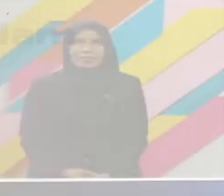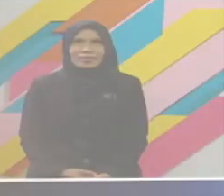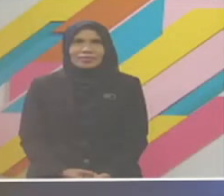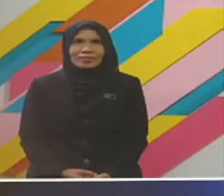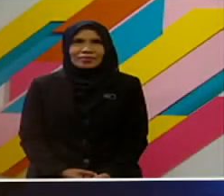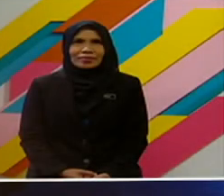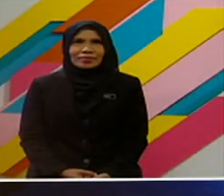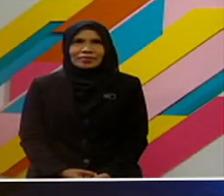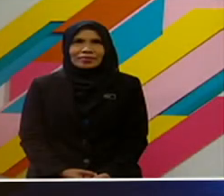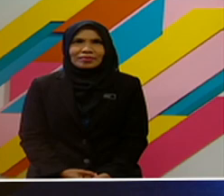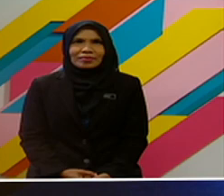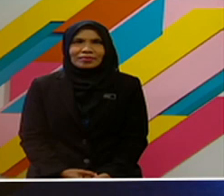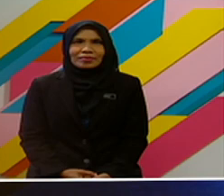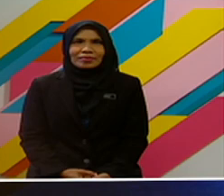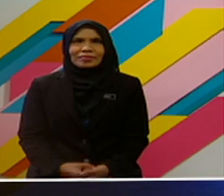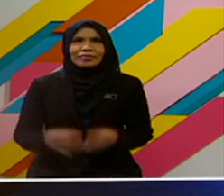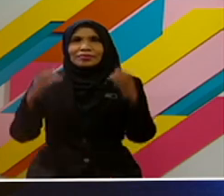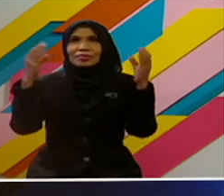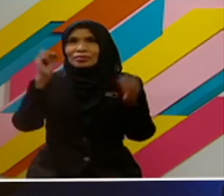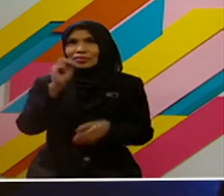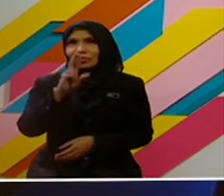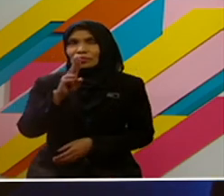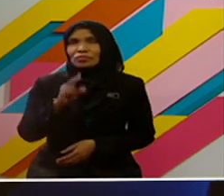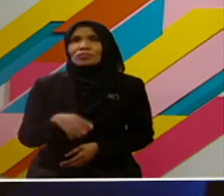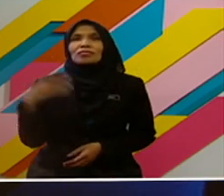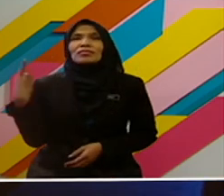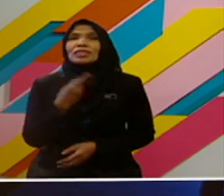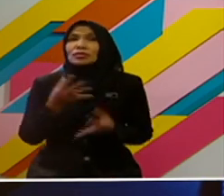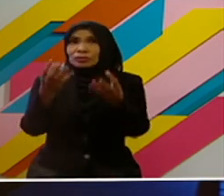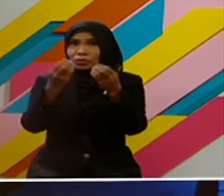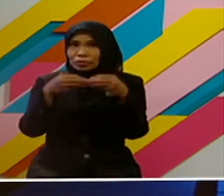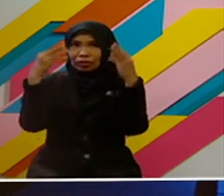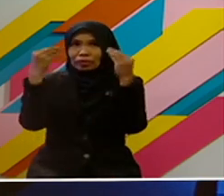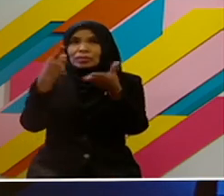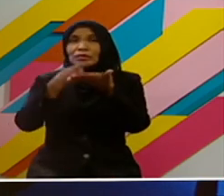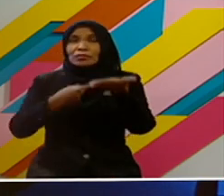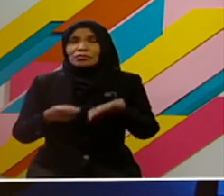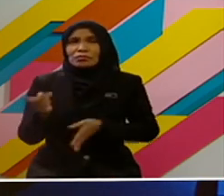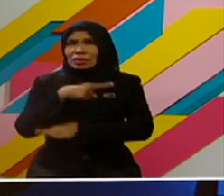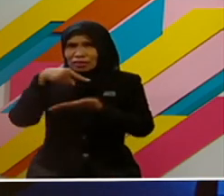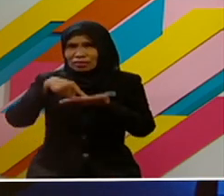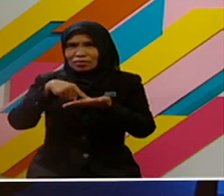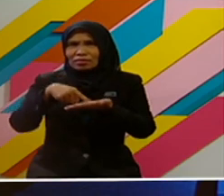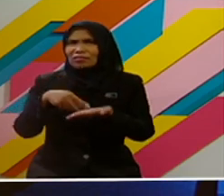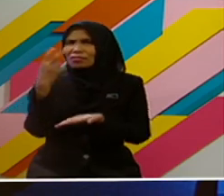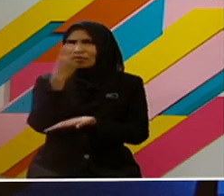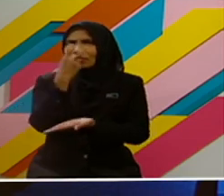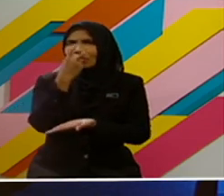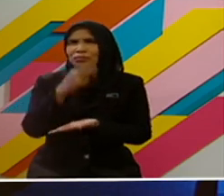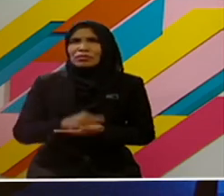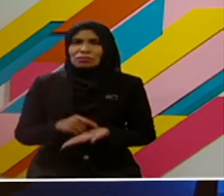KPM. Cikgu Su, kita nak mengajar apa ni? Saya tak nampaklah, saya tak boleh baca macam mana